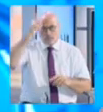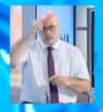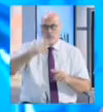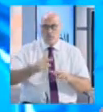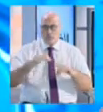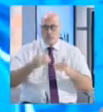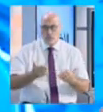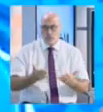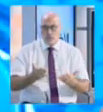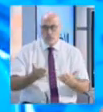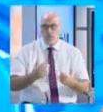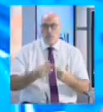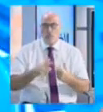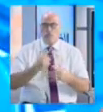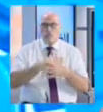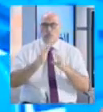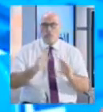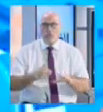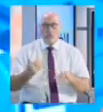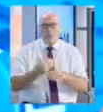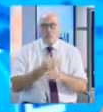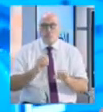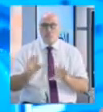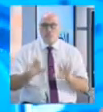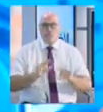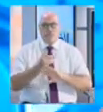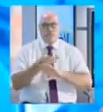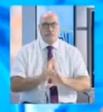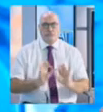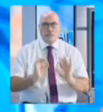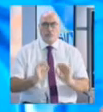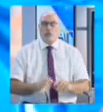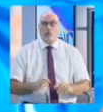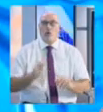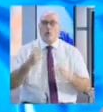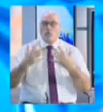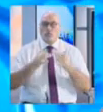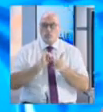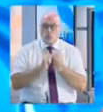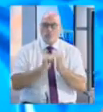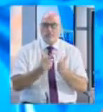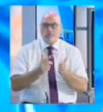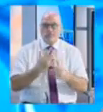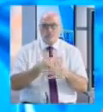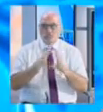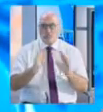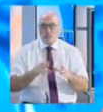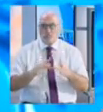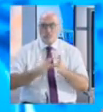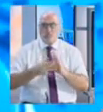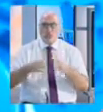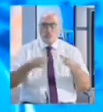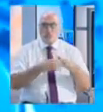بينها الجزائر. المنافسة جرت في ظروف تنظيمية محكمة كما وسط أجواء تنافسية عالية بين الفرق